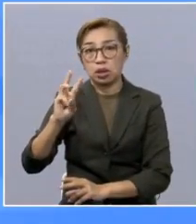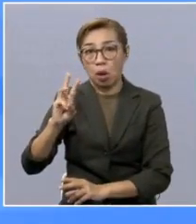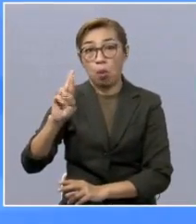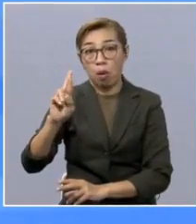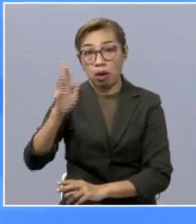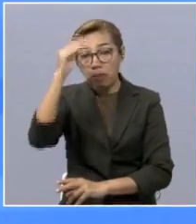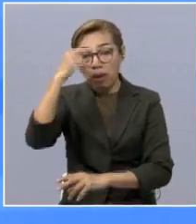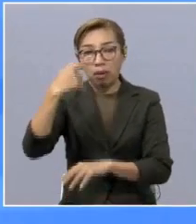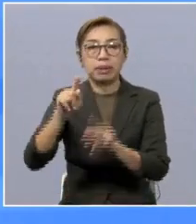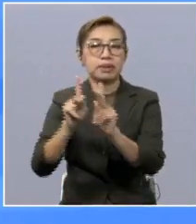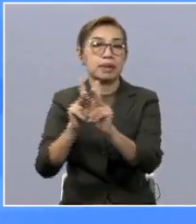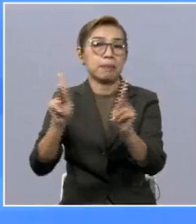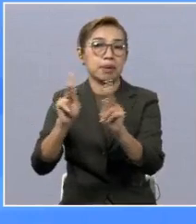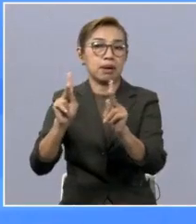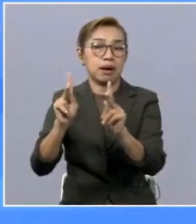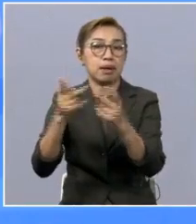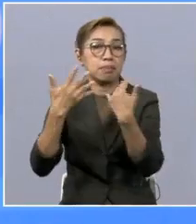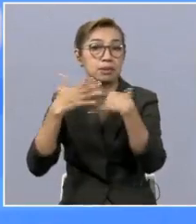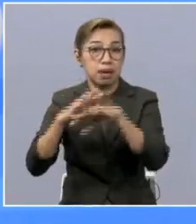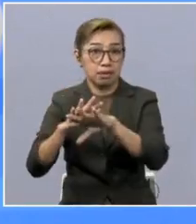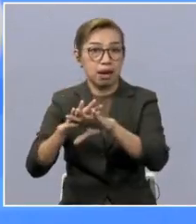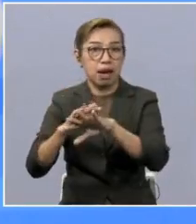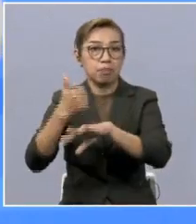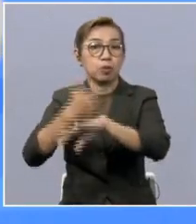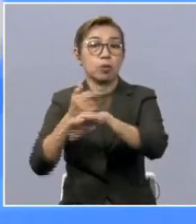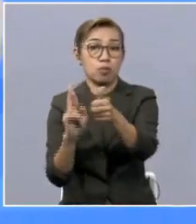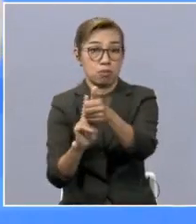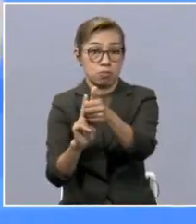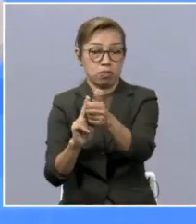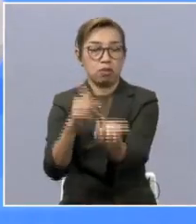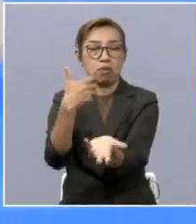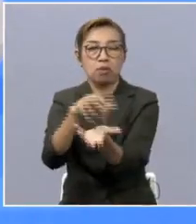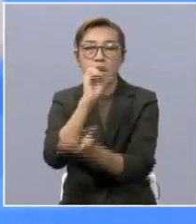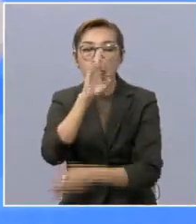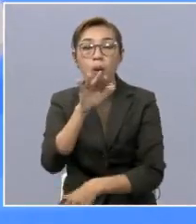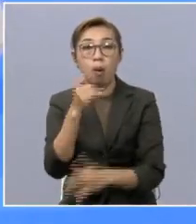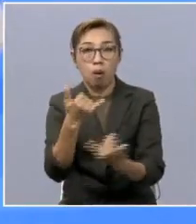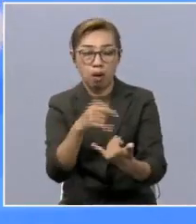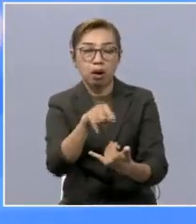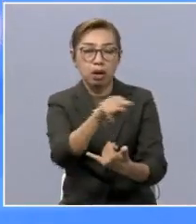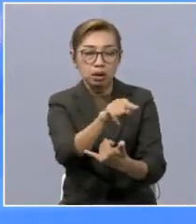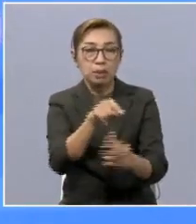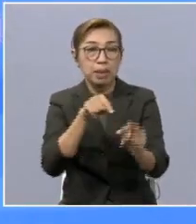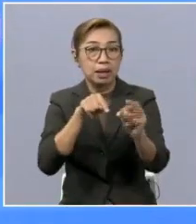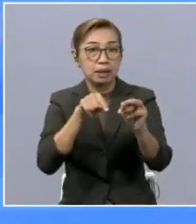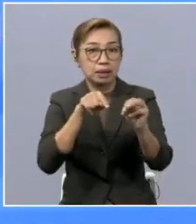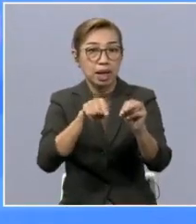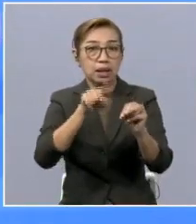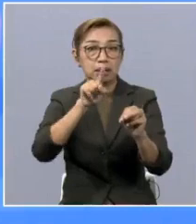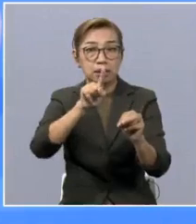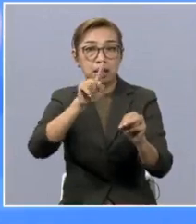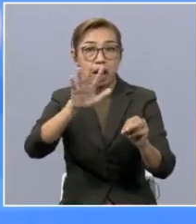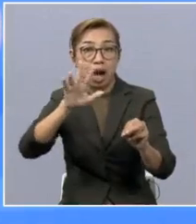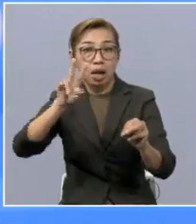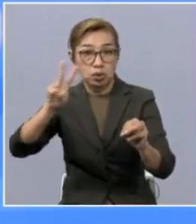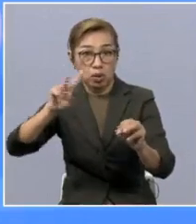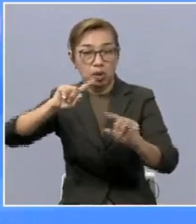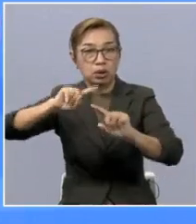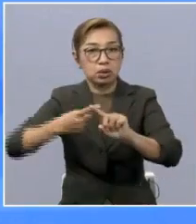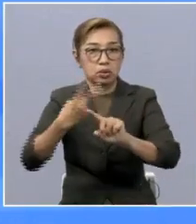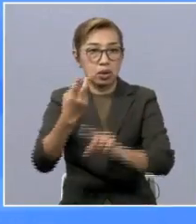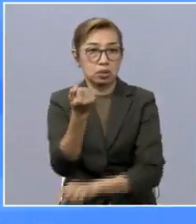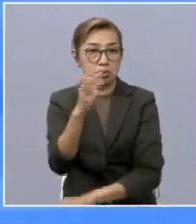ปรัฐบาลเนี่ยออกมาพูดถึงความพร้อมการเปิดอภิปรายทั่วไปโดยไม่ลงมติตามมาตรา152 15-16กุมภาพันธ์นี้